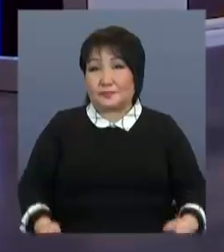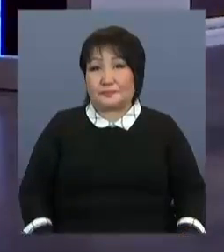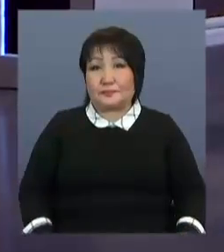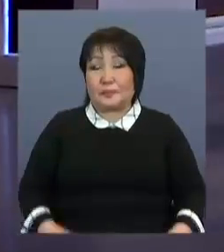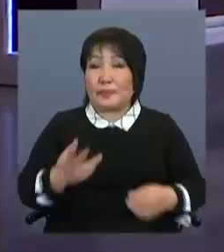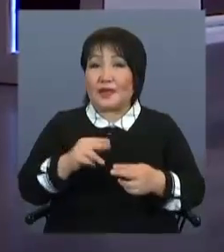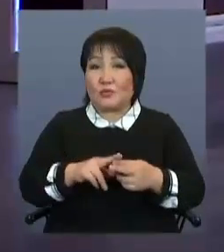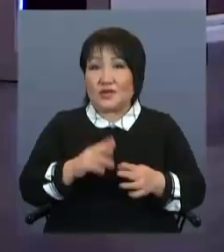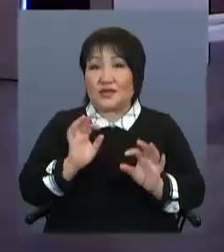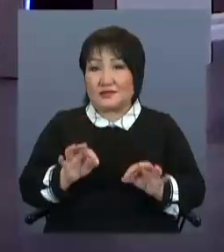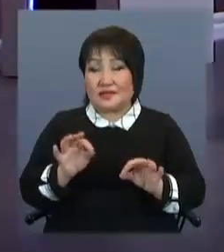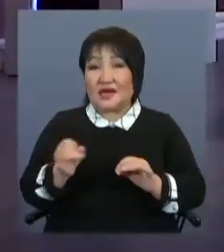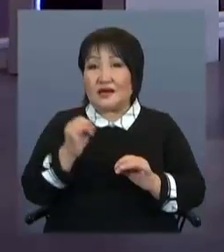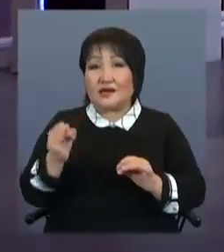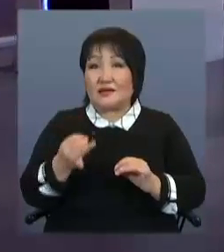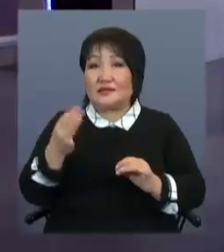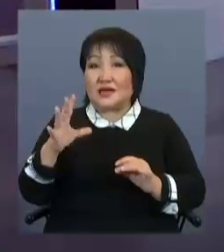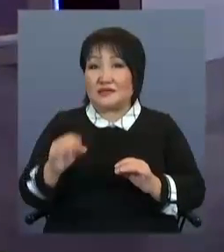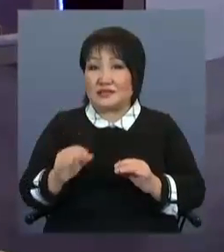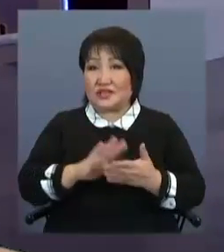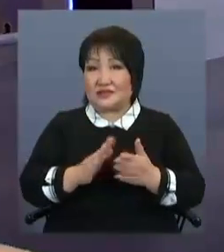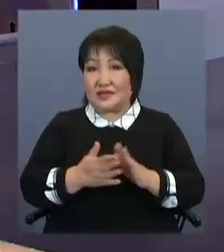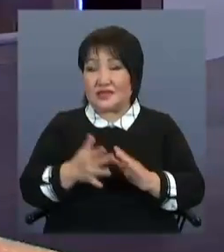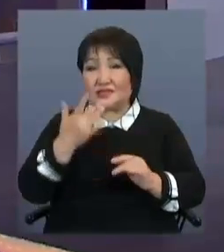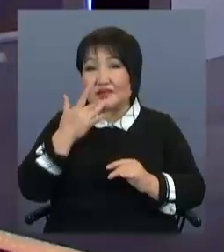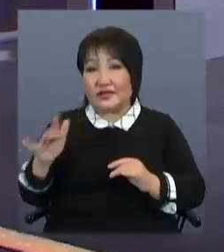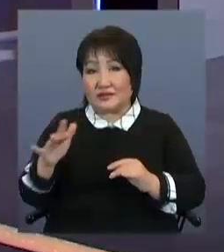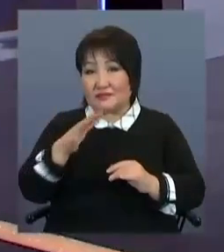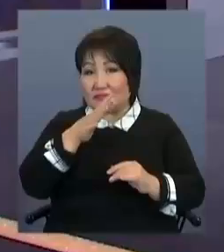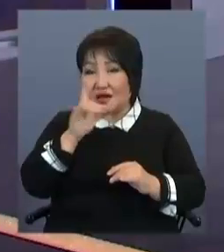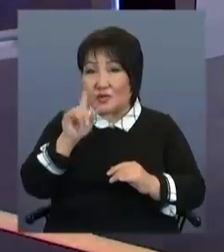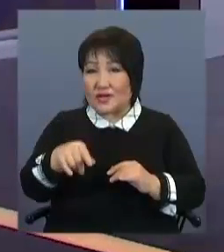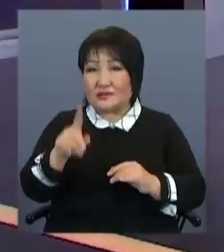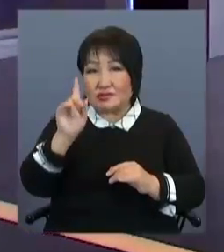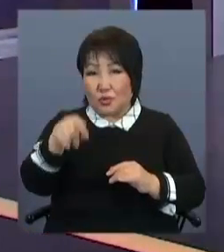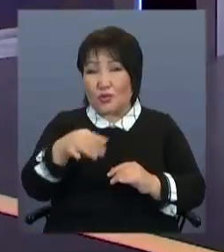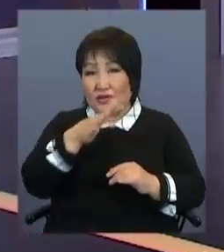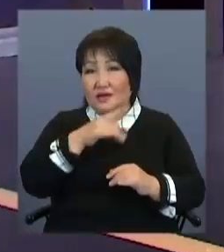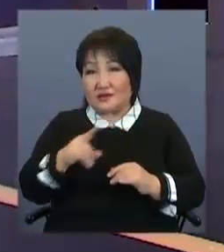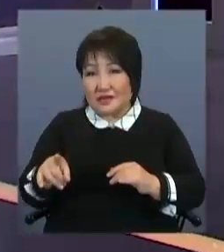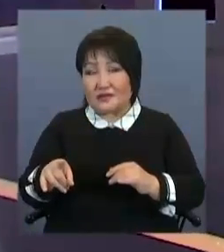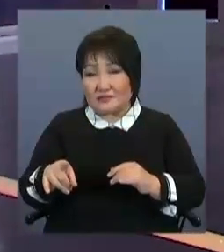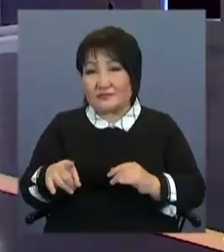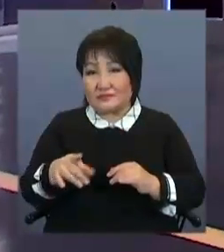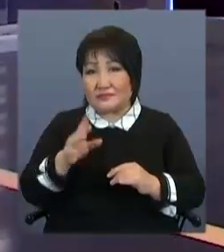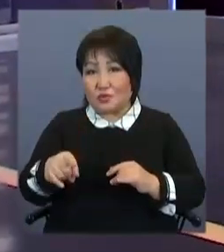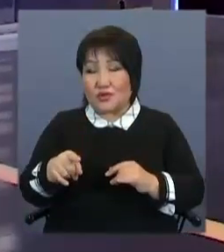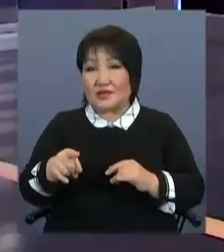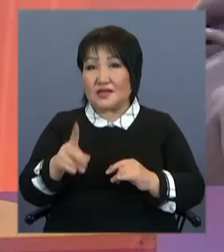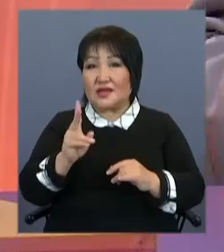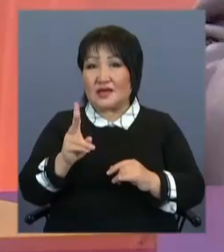тарихи жағдай. Совет дәуірінен келе жатырған. Бұл кафедраның өзіне байланысты,